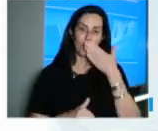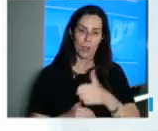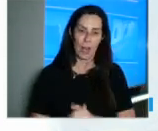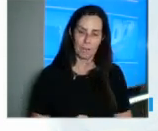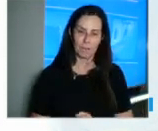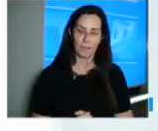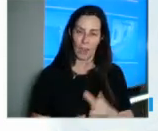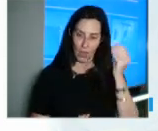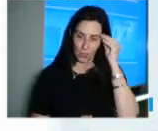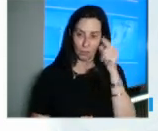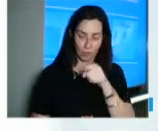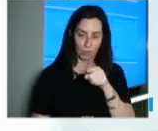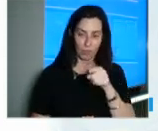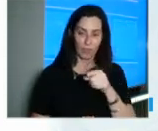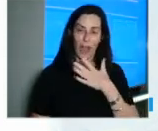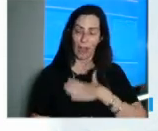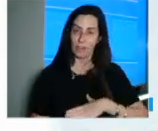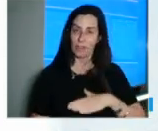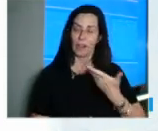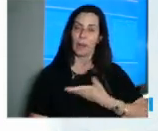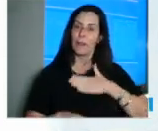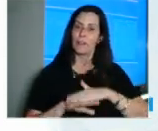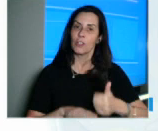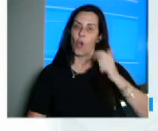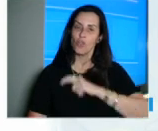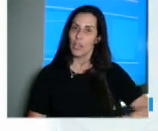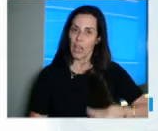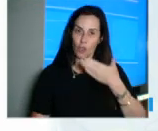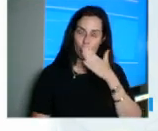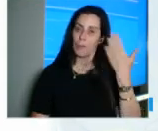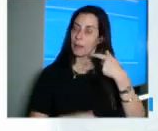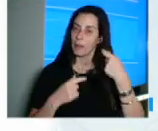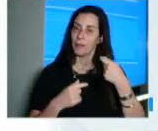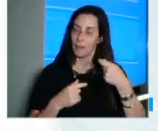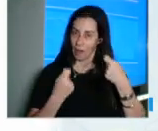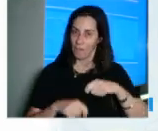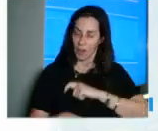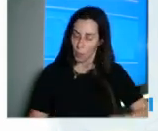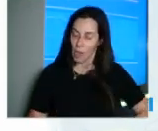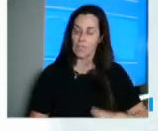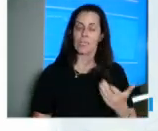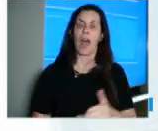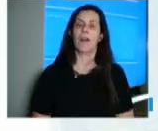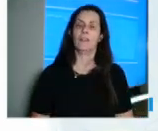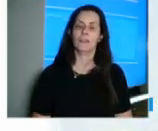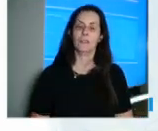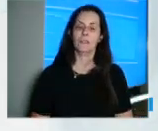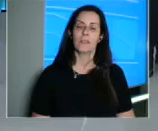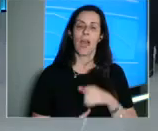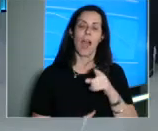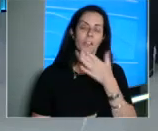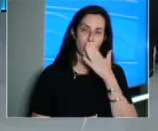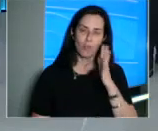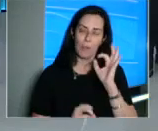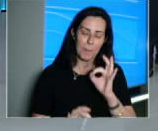ירושלמית. אנחנו זוכרים שרחל עזריה רצתה להיות ראשת עיריית ירושלים, הייתה חברת מועצה בעיר ירושלים, אז היא